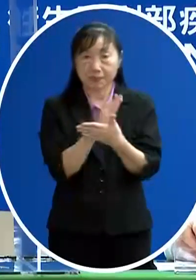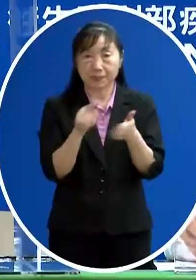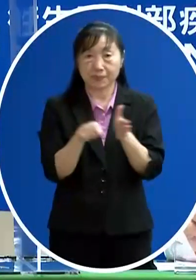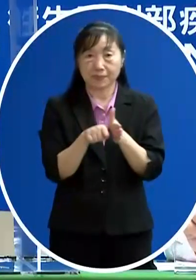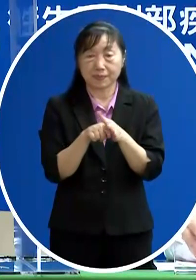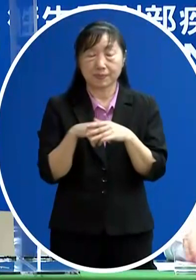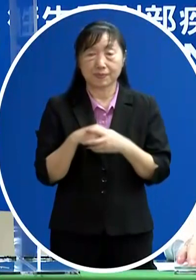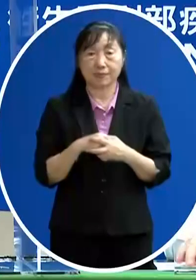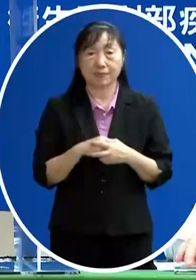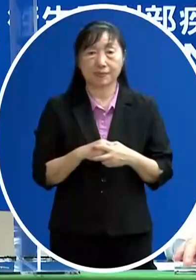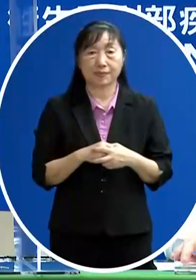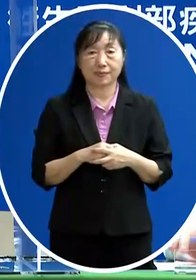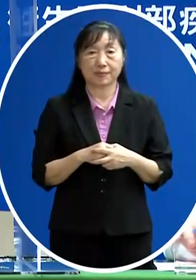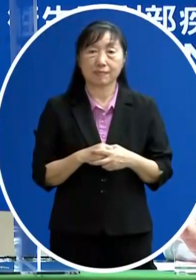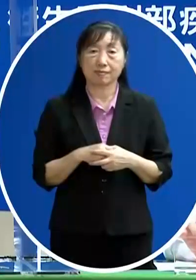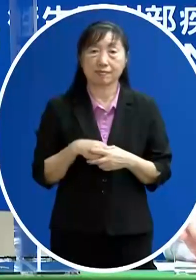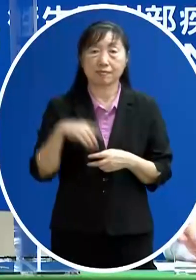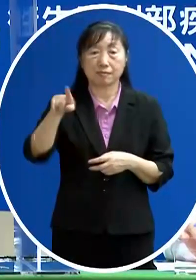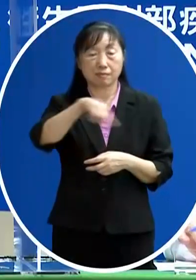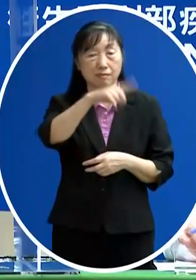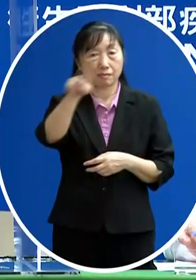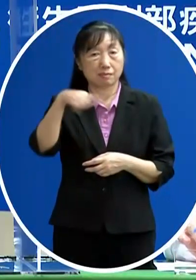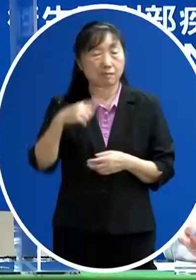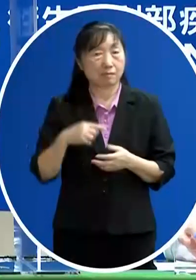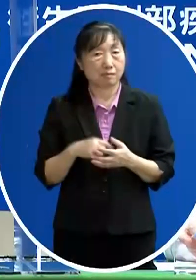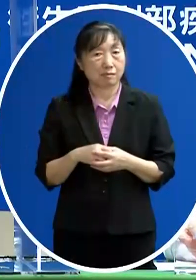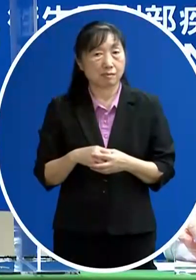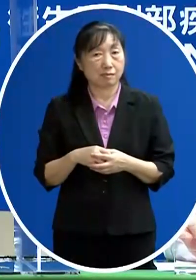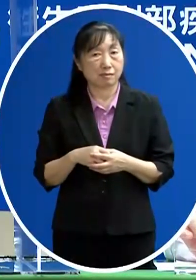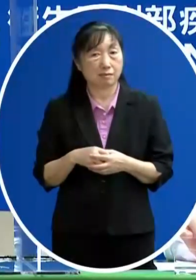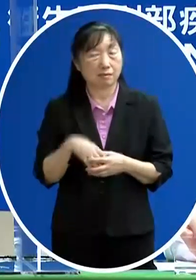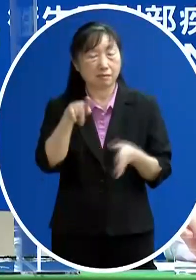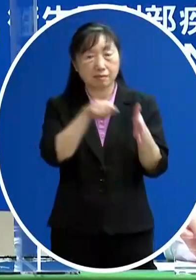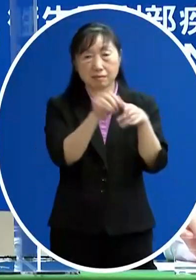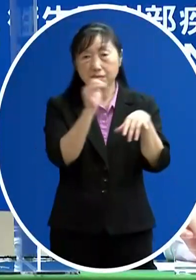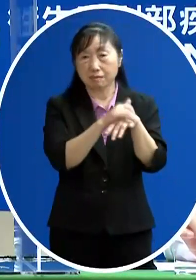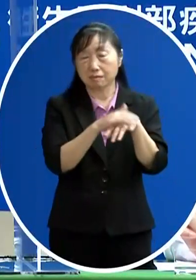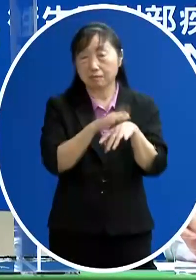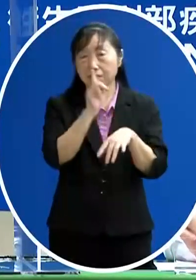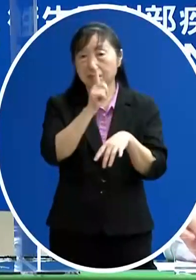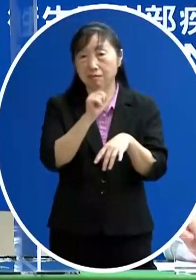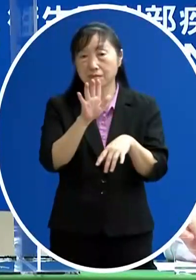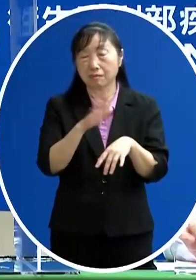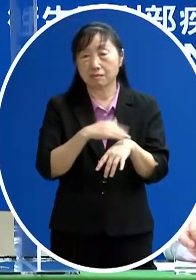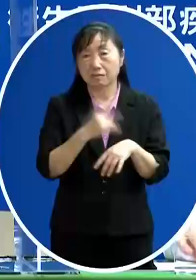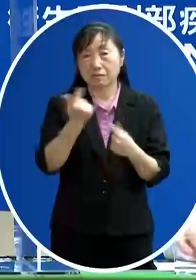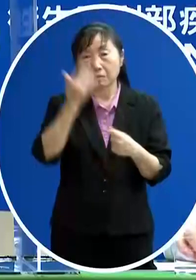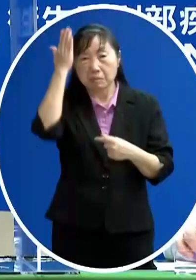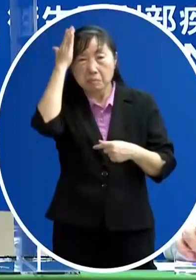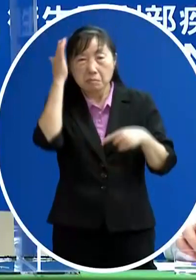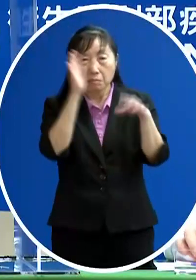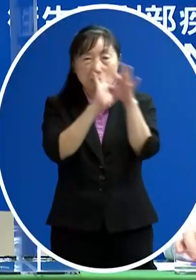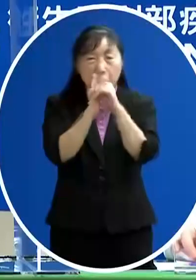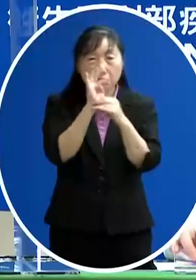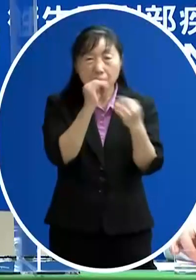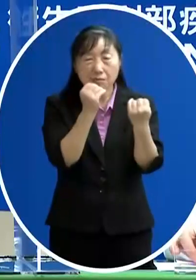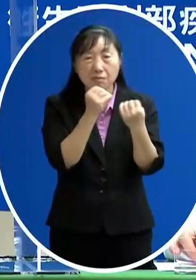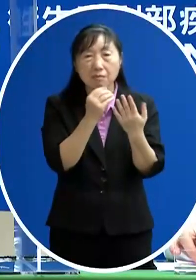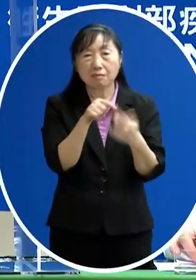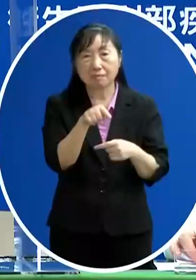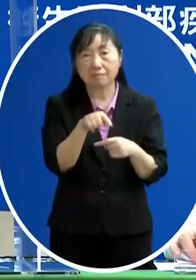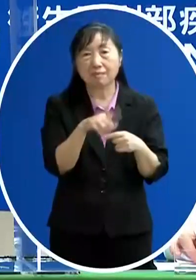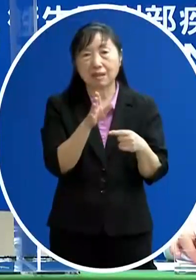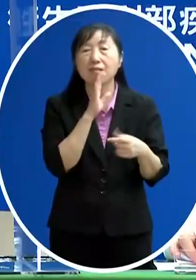能这是大家在所谓或者有一些专家讲好的黑数或者是黑数，大概